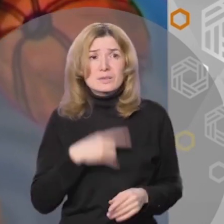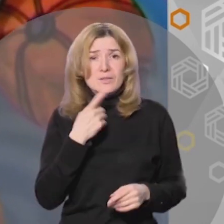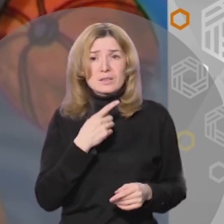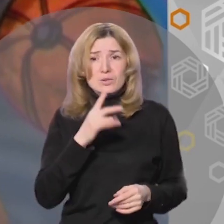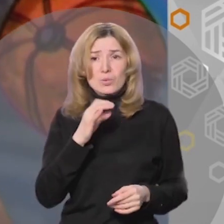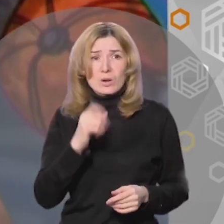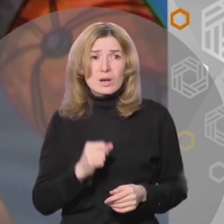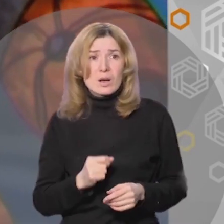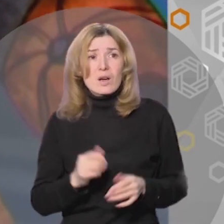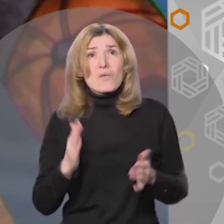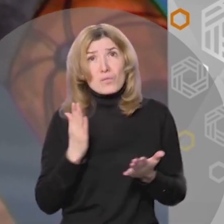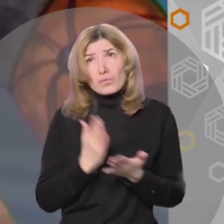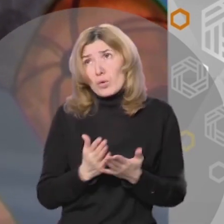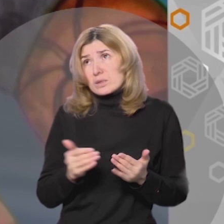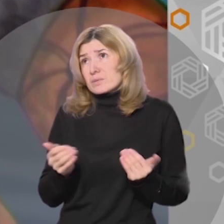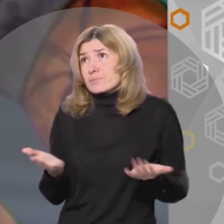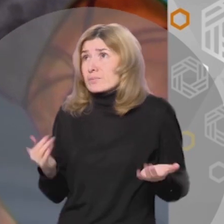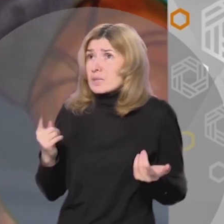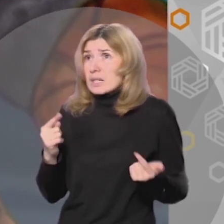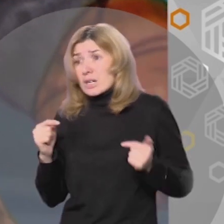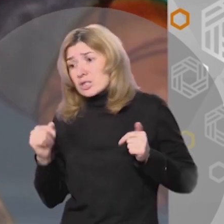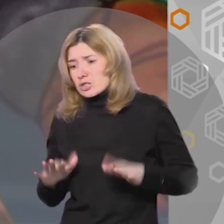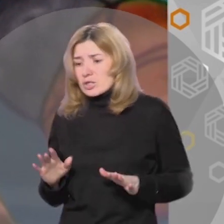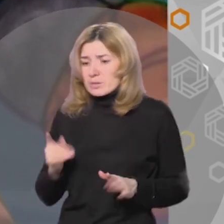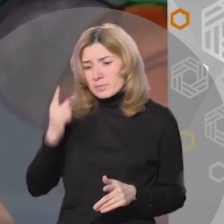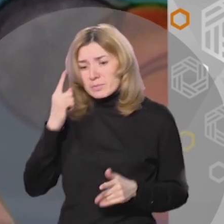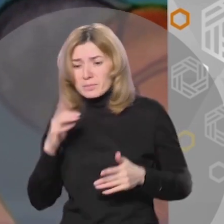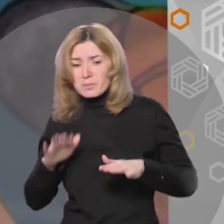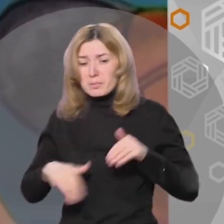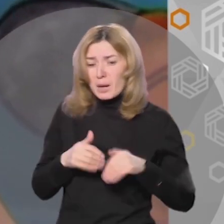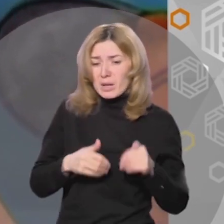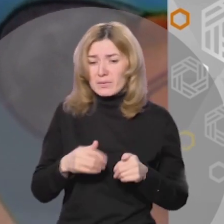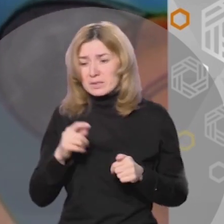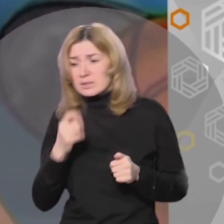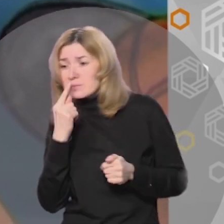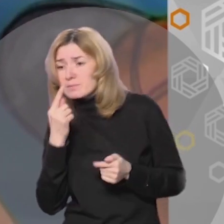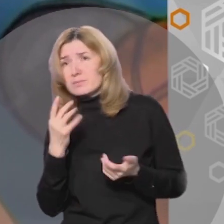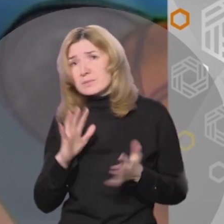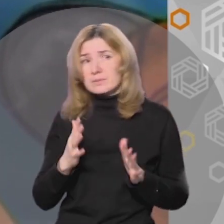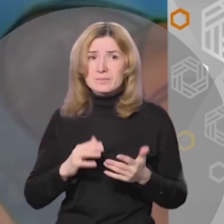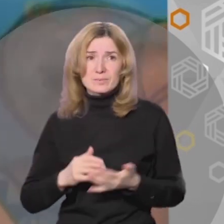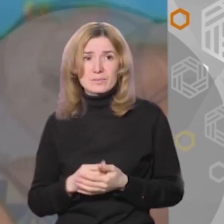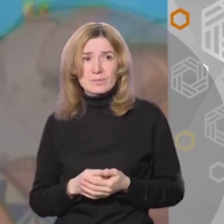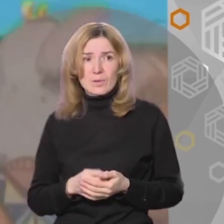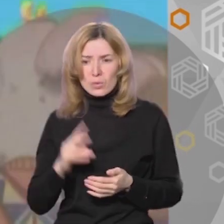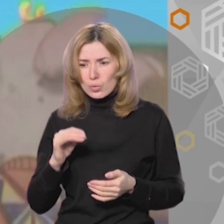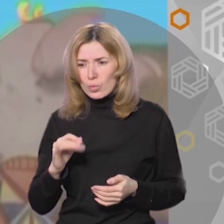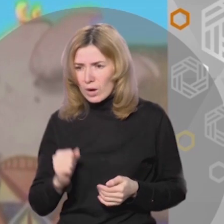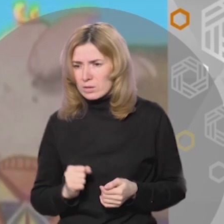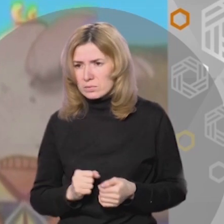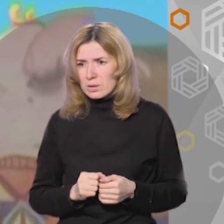насупился Нюка. Просто решил посмотреть, глубока ли эта лужа, и немного в ней задержался.